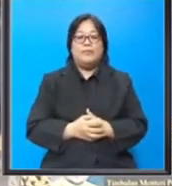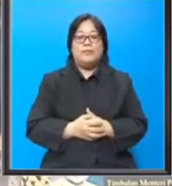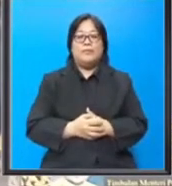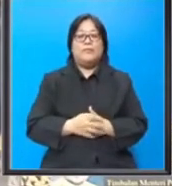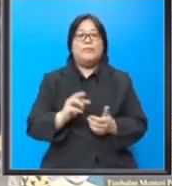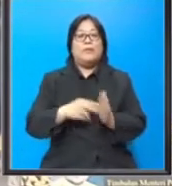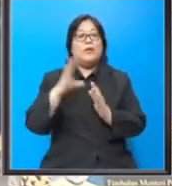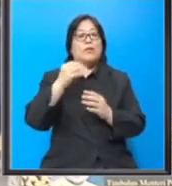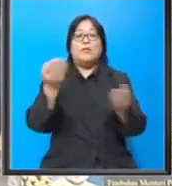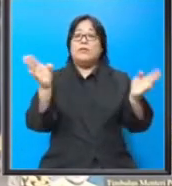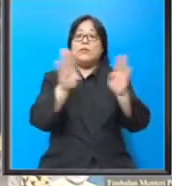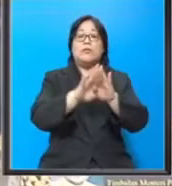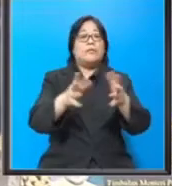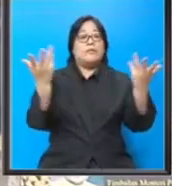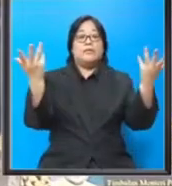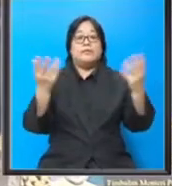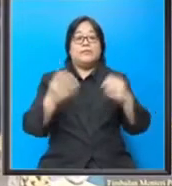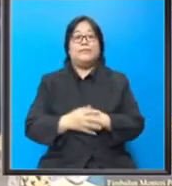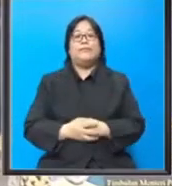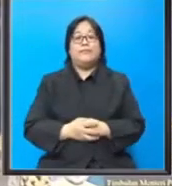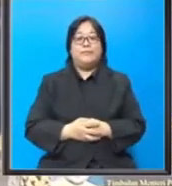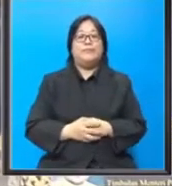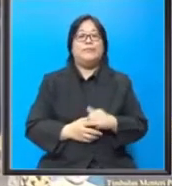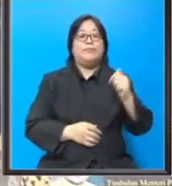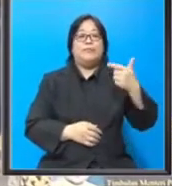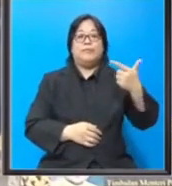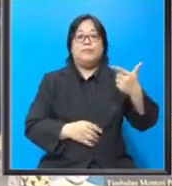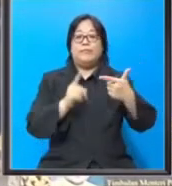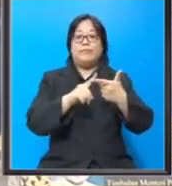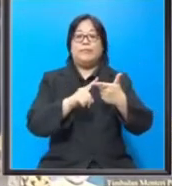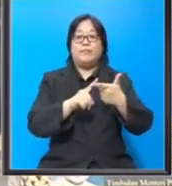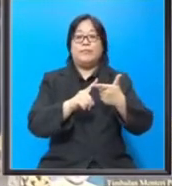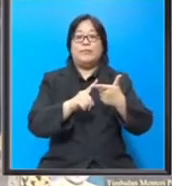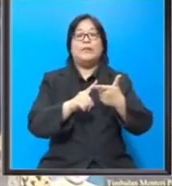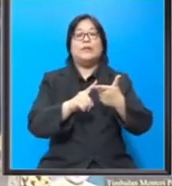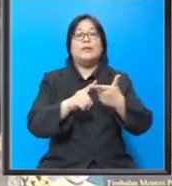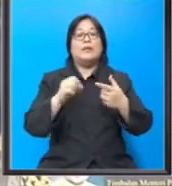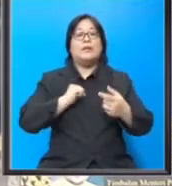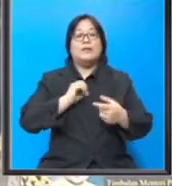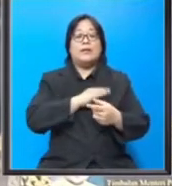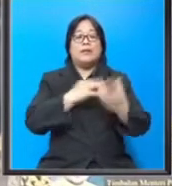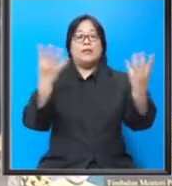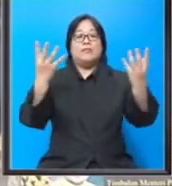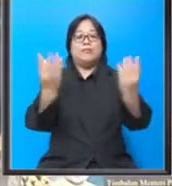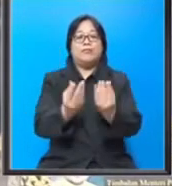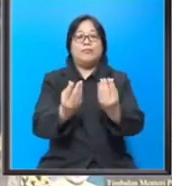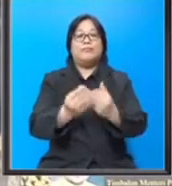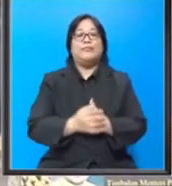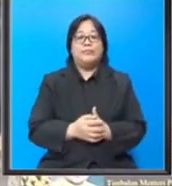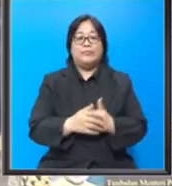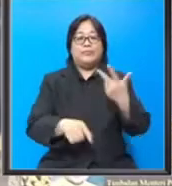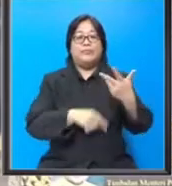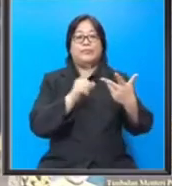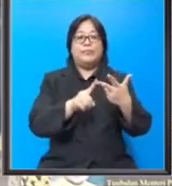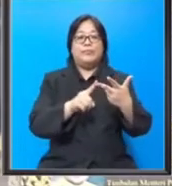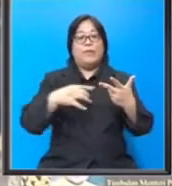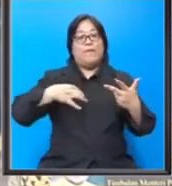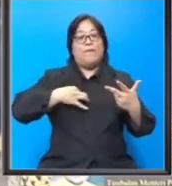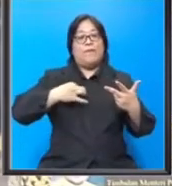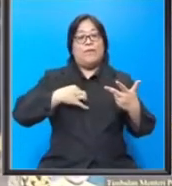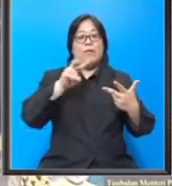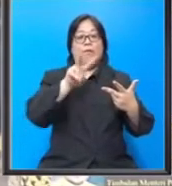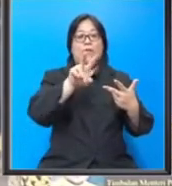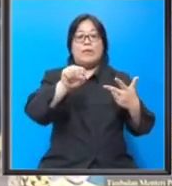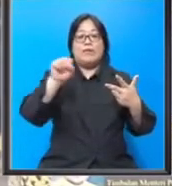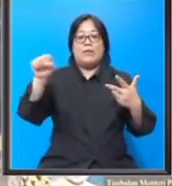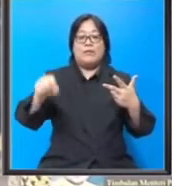Shaun the company ya ataupun lucu of the company yang keduanya pengecilan Tenaga Kerja dan size yang ketiganya menteri